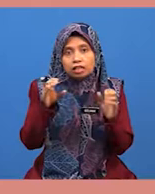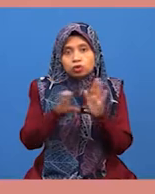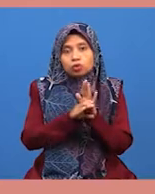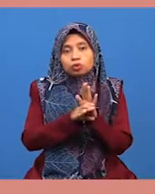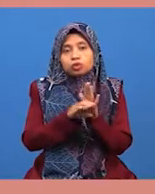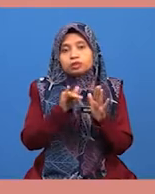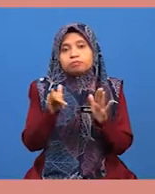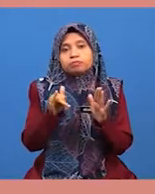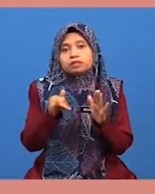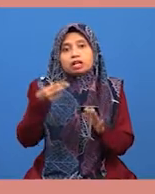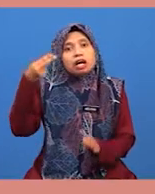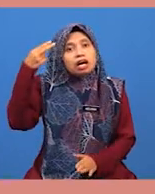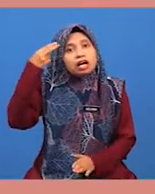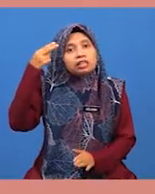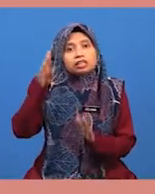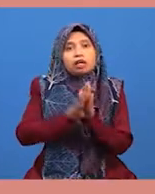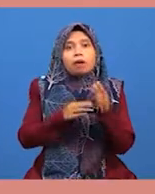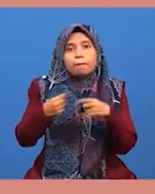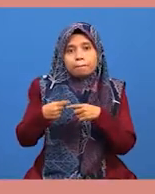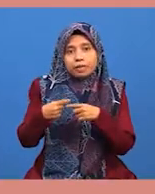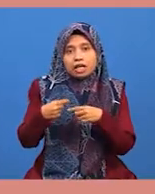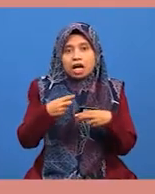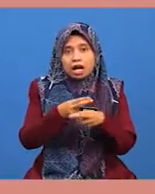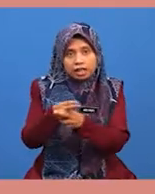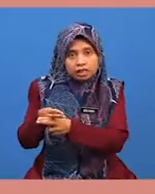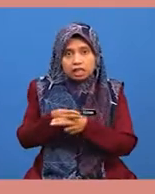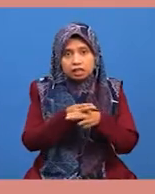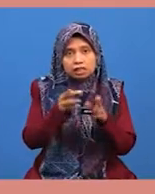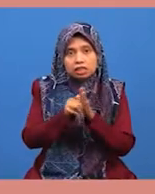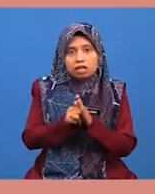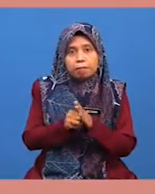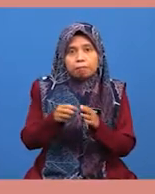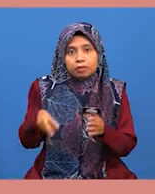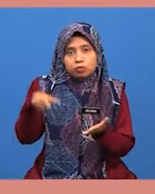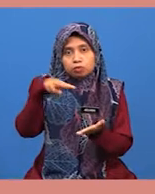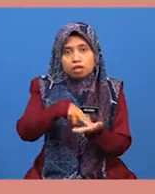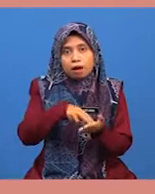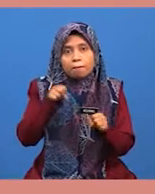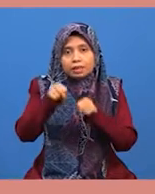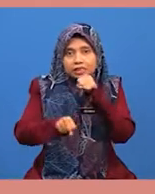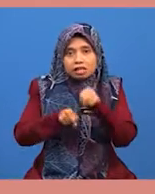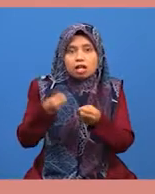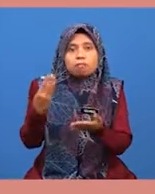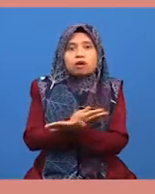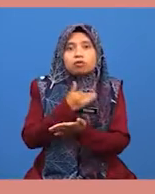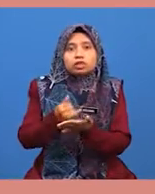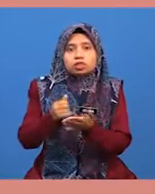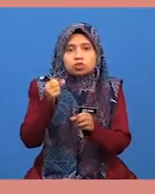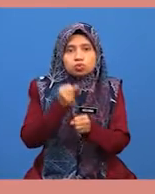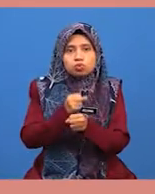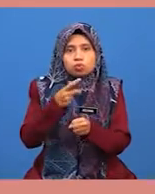ayat, Hadi berhati-hati menunggang basikal baharunya sungguh pun hari